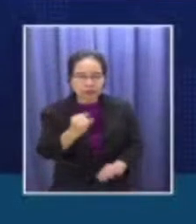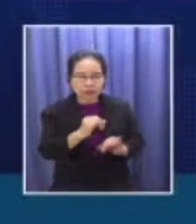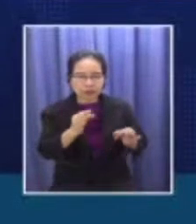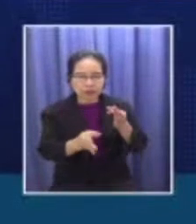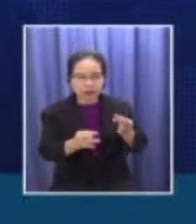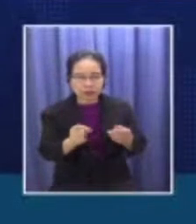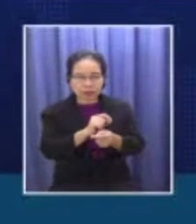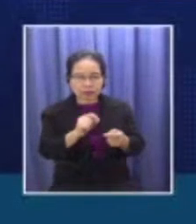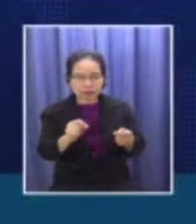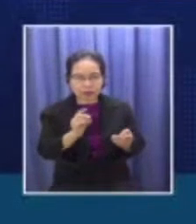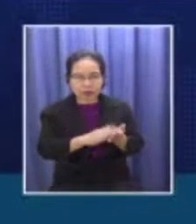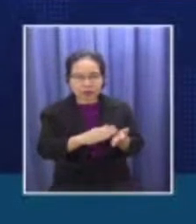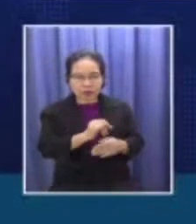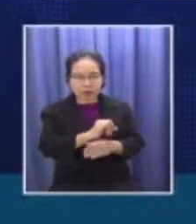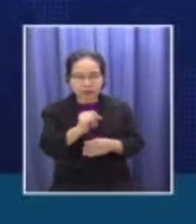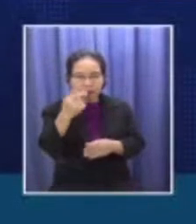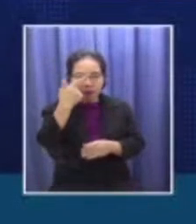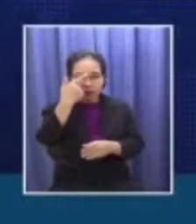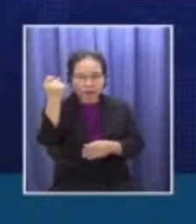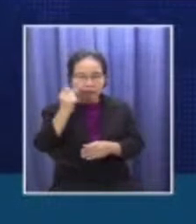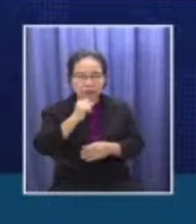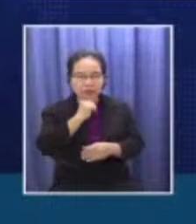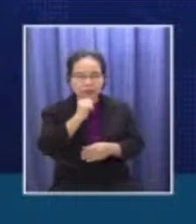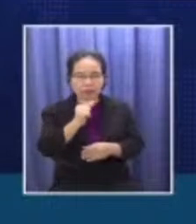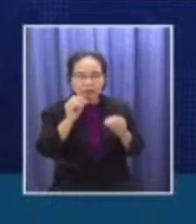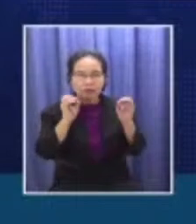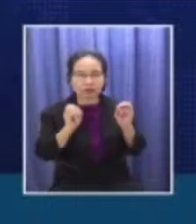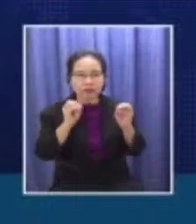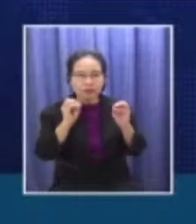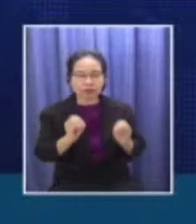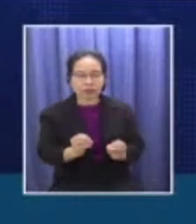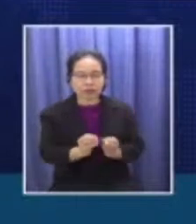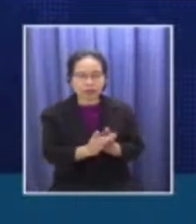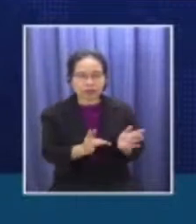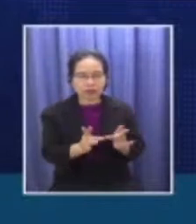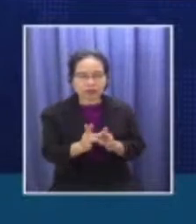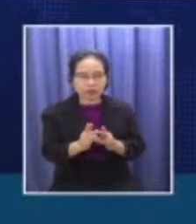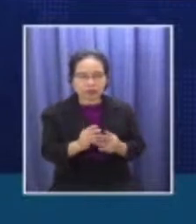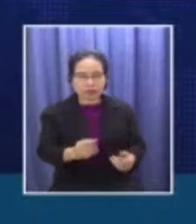Nyankopɔn se mo ankrofo de asie yen no ebenya